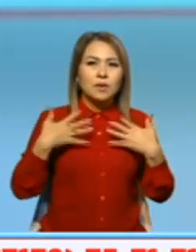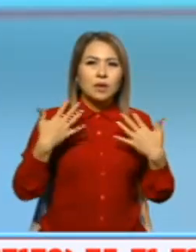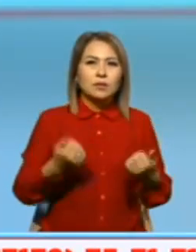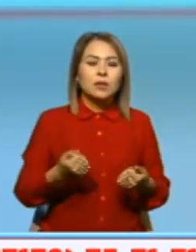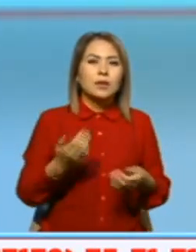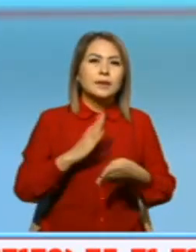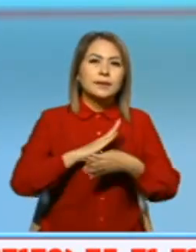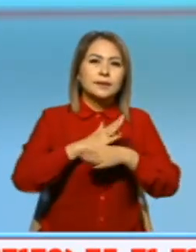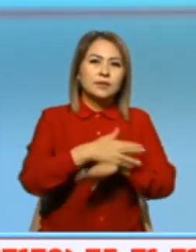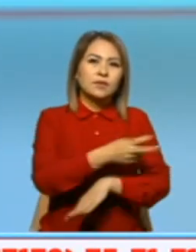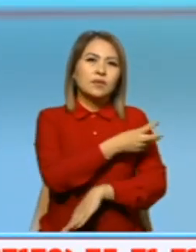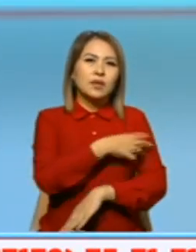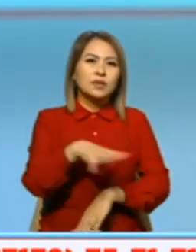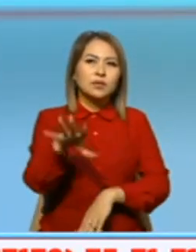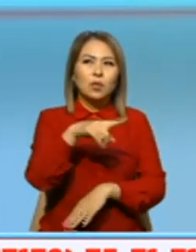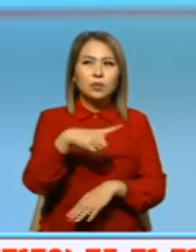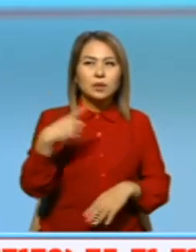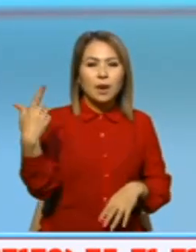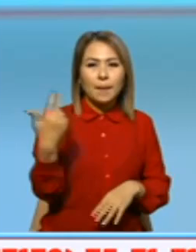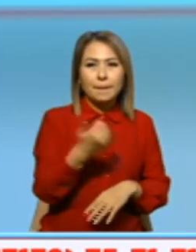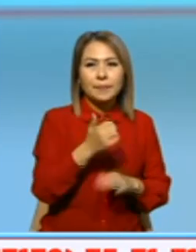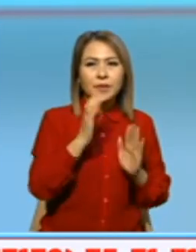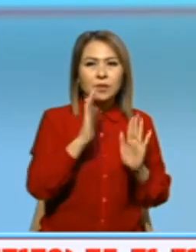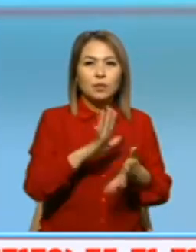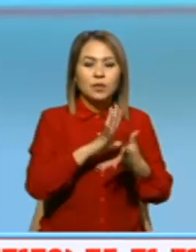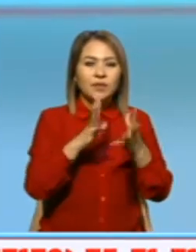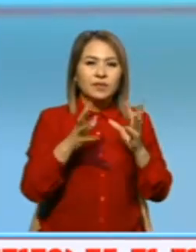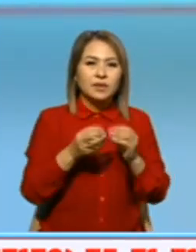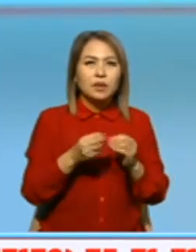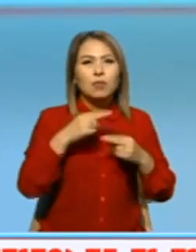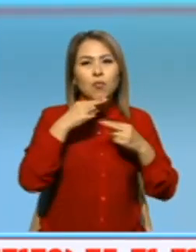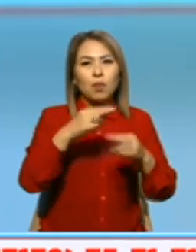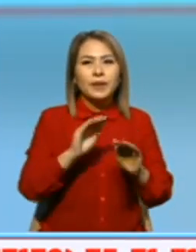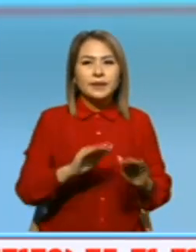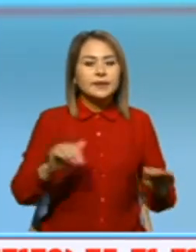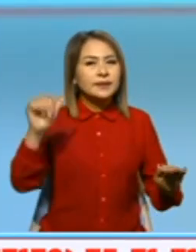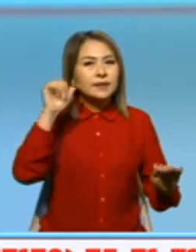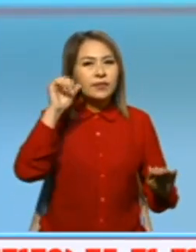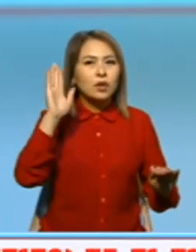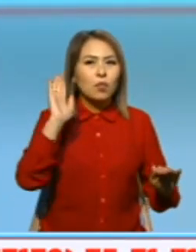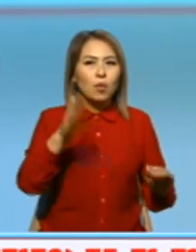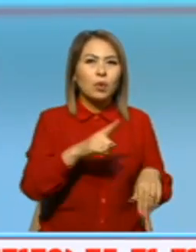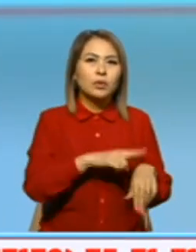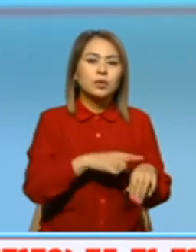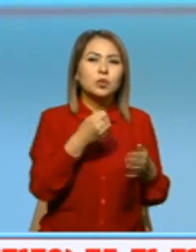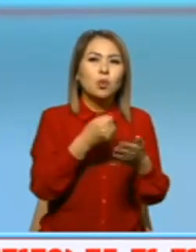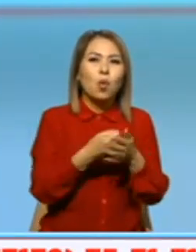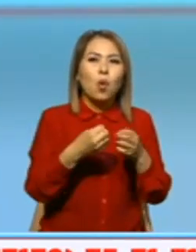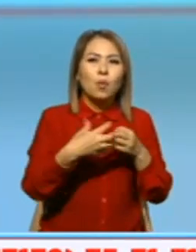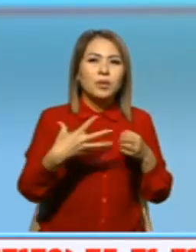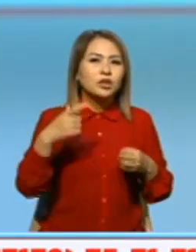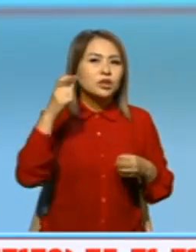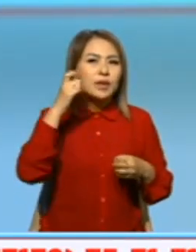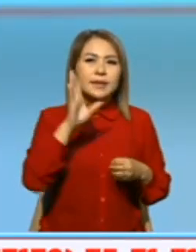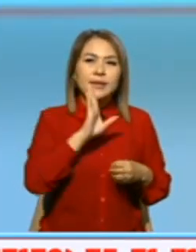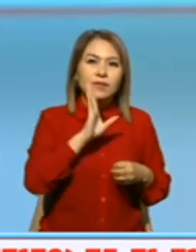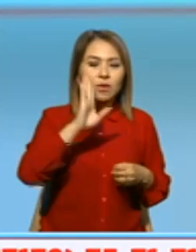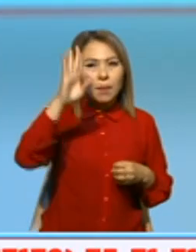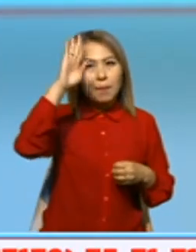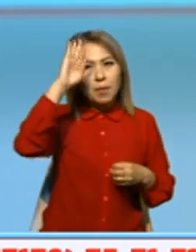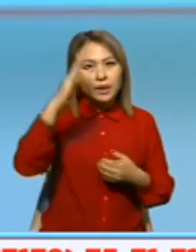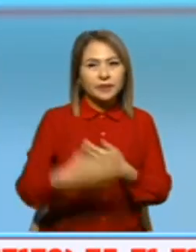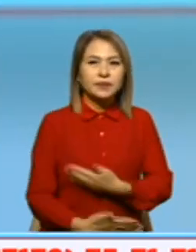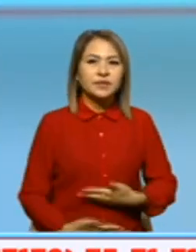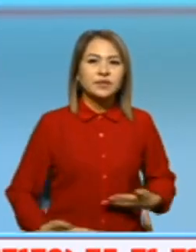келген мамандарға алғыс айтамыз. Осы апта бойы балалардың денсаулығына ден қоямыз. Ертең бізде 15 жасқа дейінгі қыз балалар мен ұл балалардың